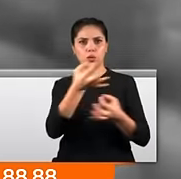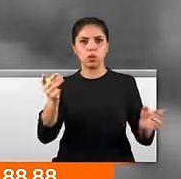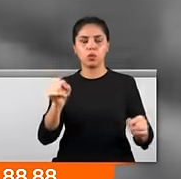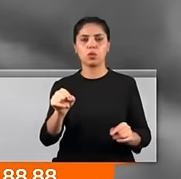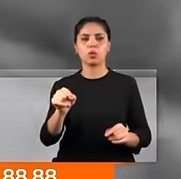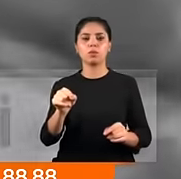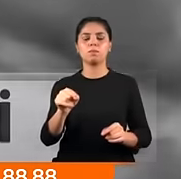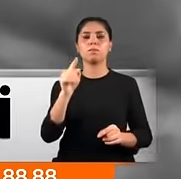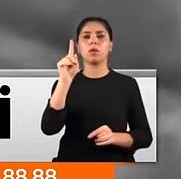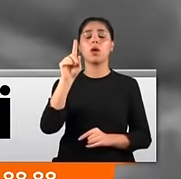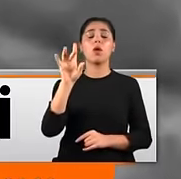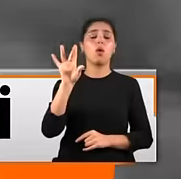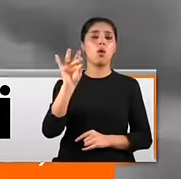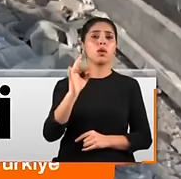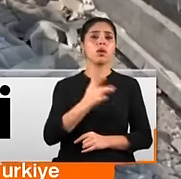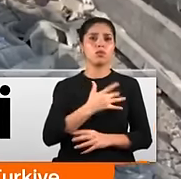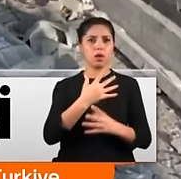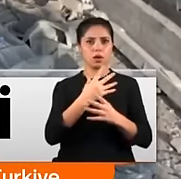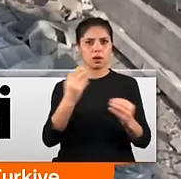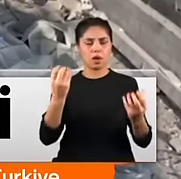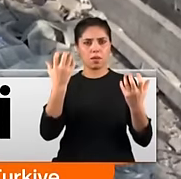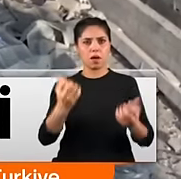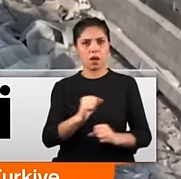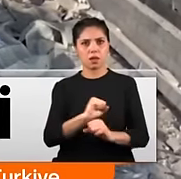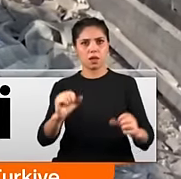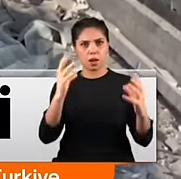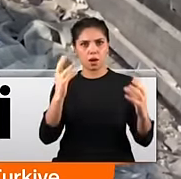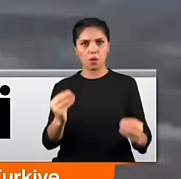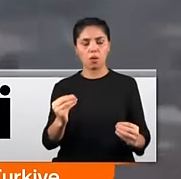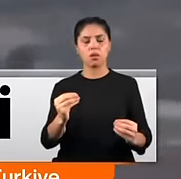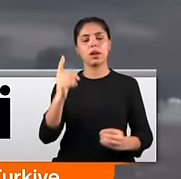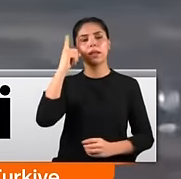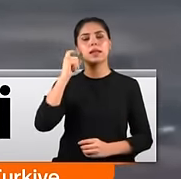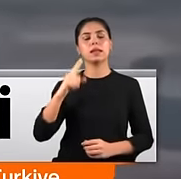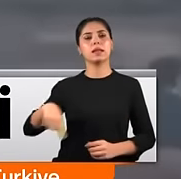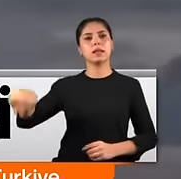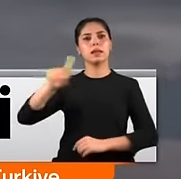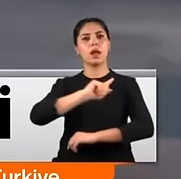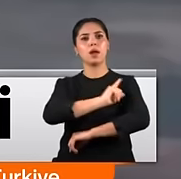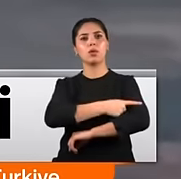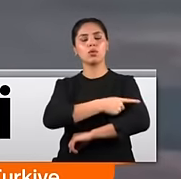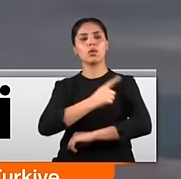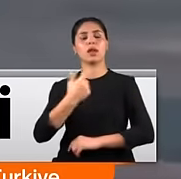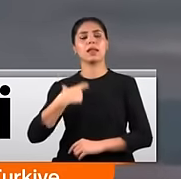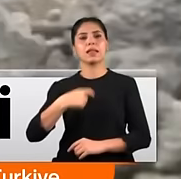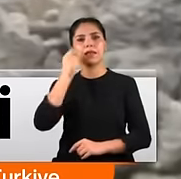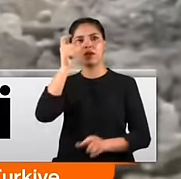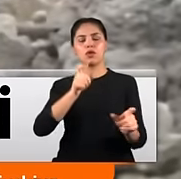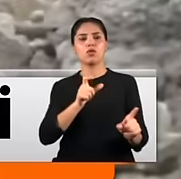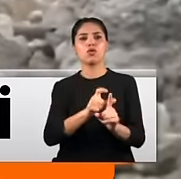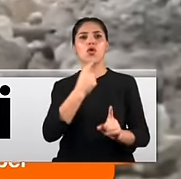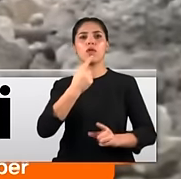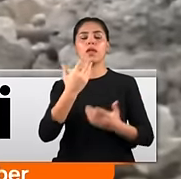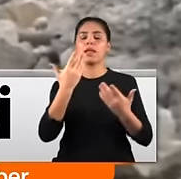Cenin'den ardında 12 can kaybı ve ağır bir yıkım bırakarak çekilen İsrail güçleri sivilleri gözettiğini savunuyordu. Ancak yalanlama Amerikalı